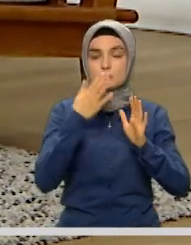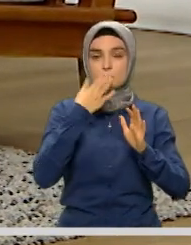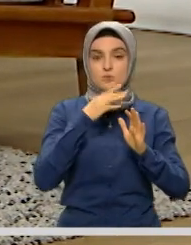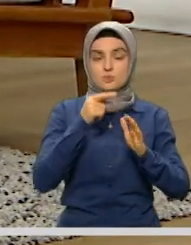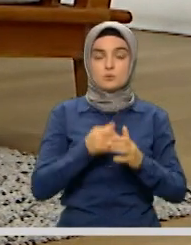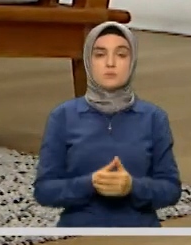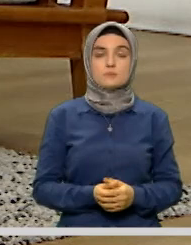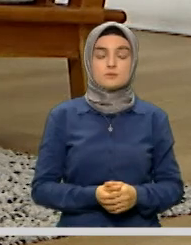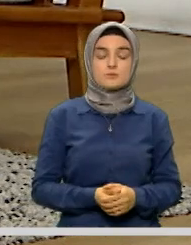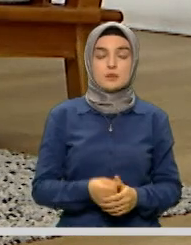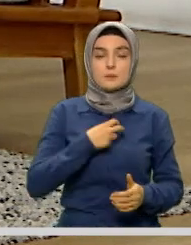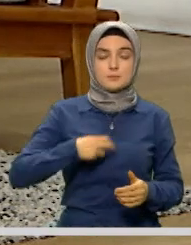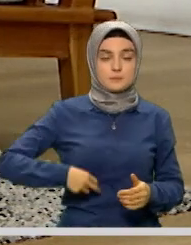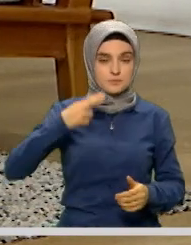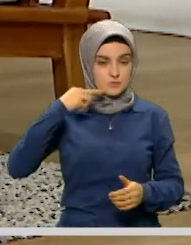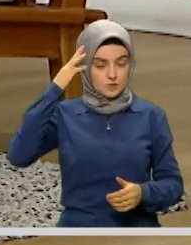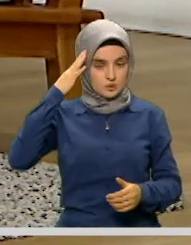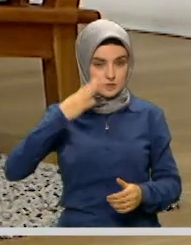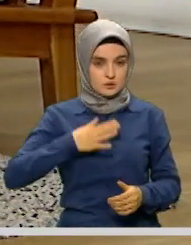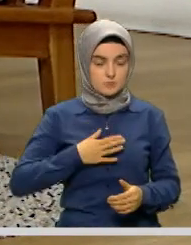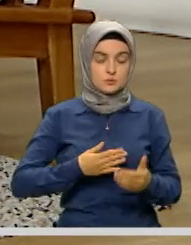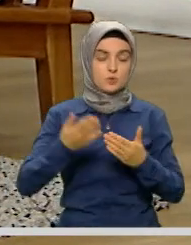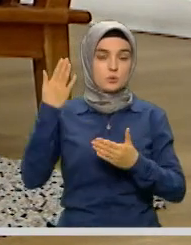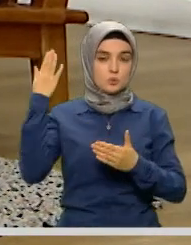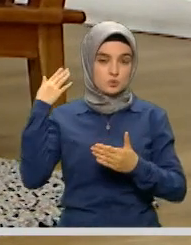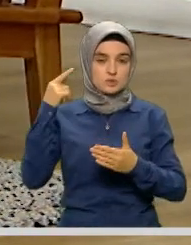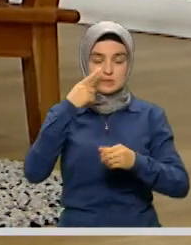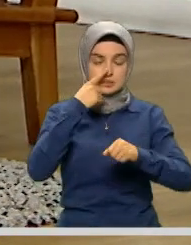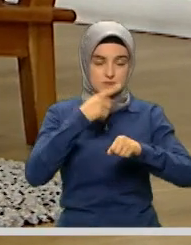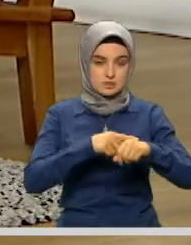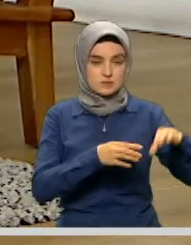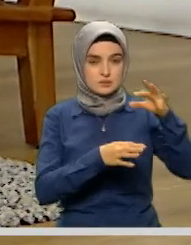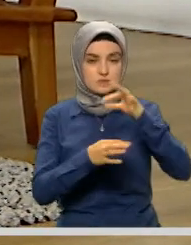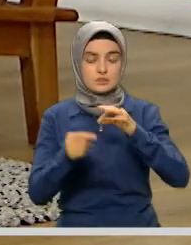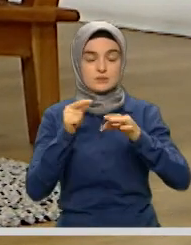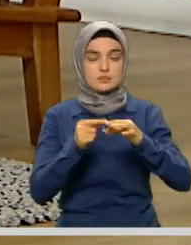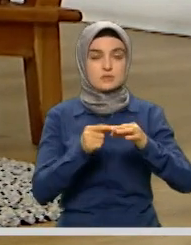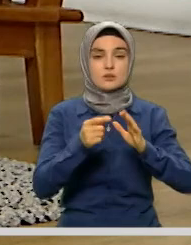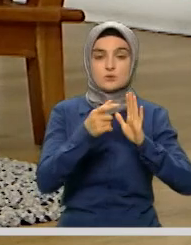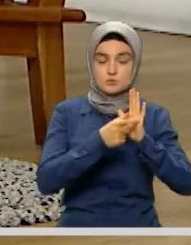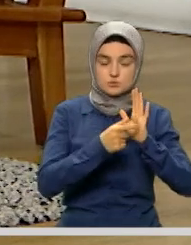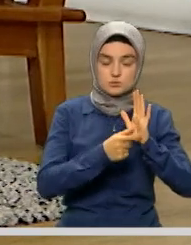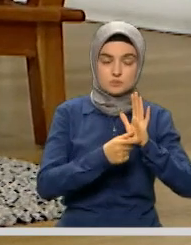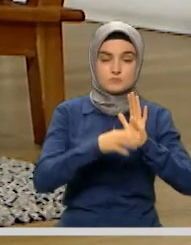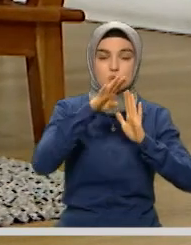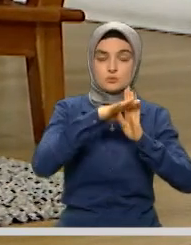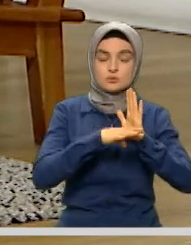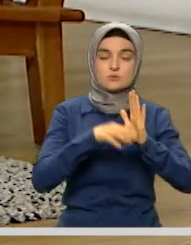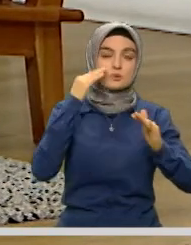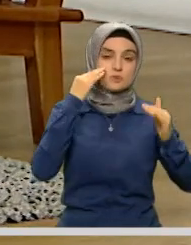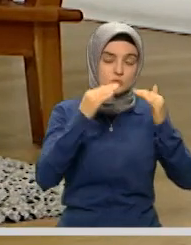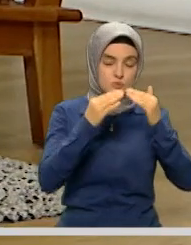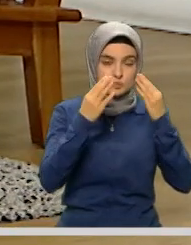kablena diyeceğimiz, yani Efendimizin daha önceki ümmetlerin şeriatlarına uyarak bazı cezalara